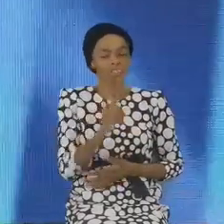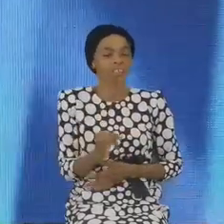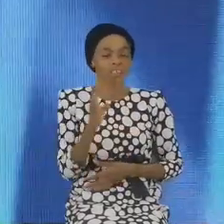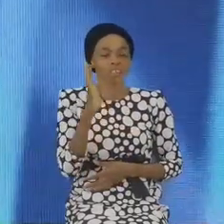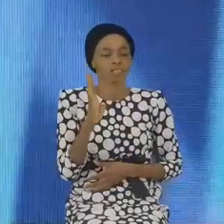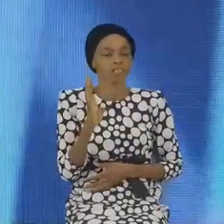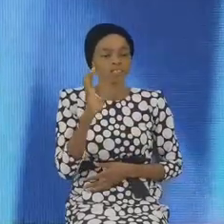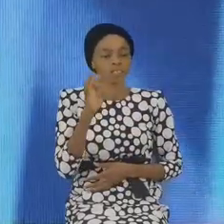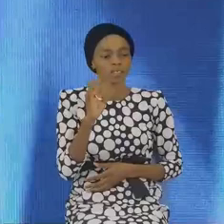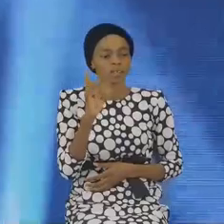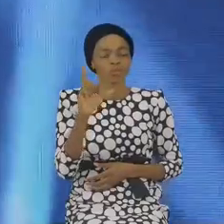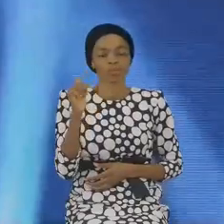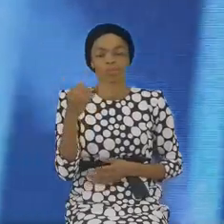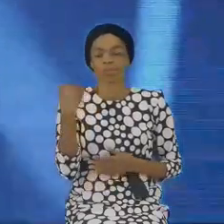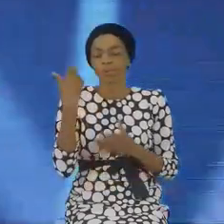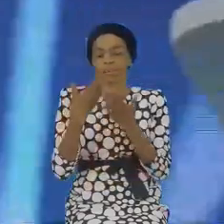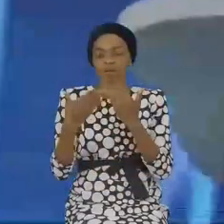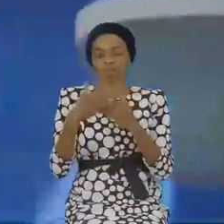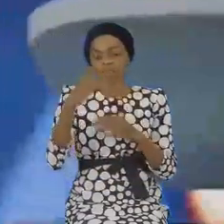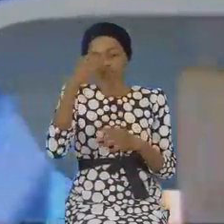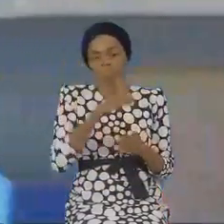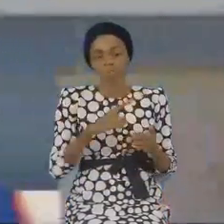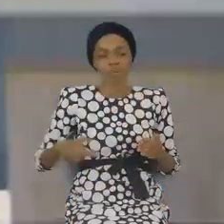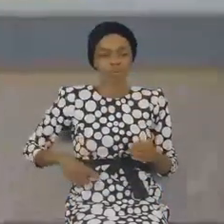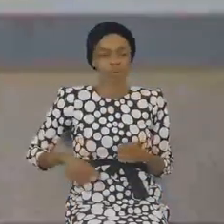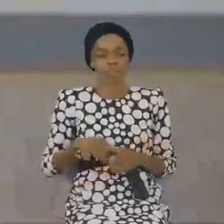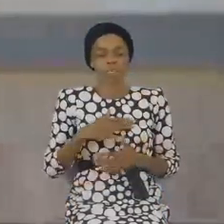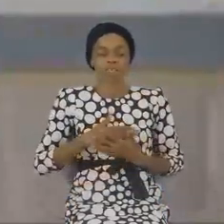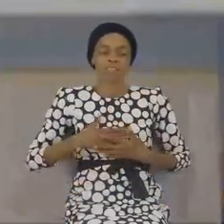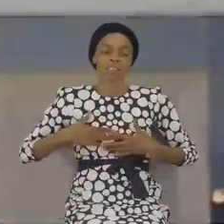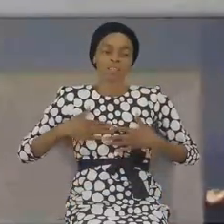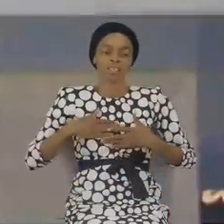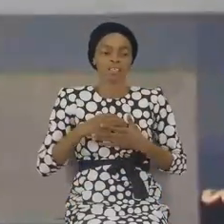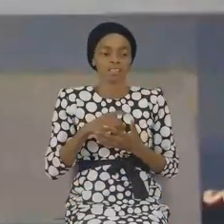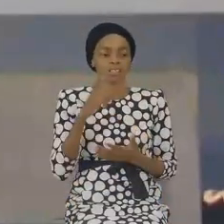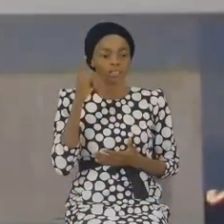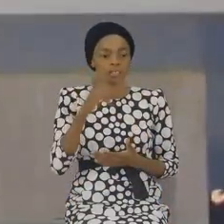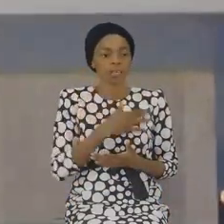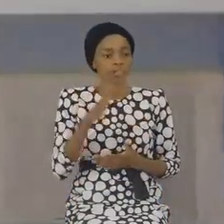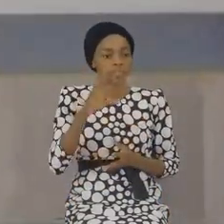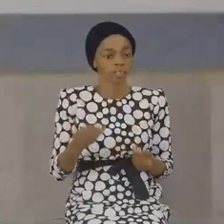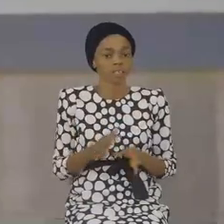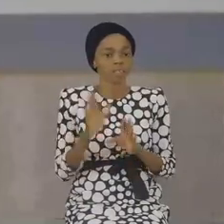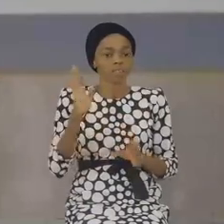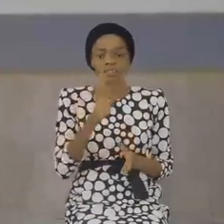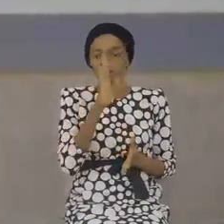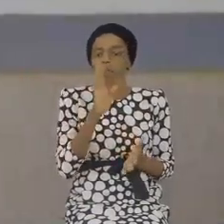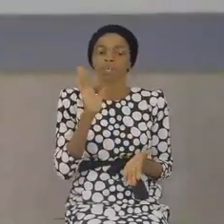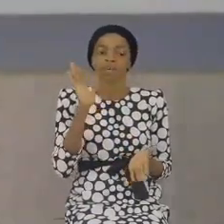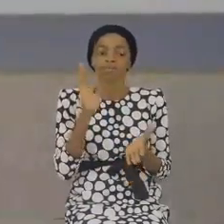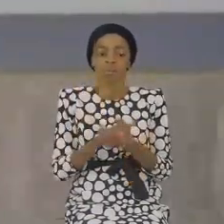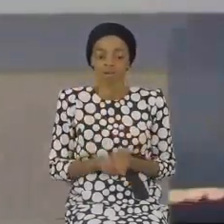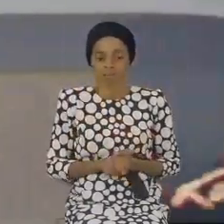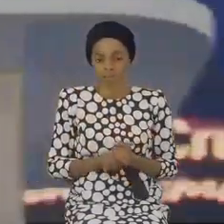Seigneur, car l'Éternel, son plaisir en toi, mais son plaisir en toi, et ta terre aura un époux. Voyons trois